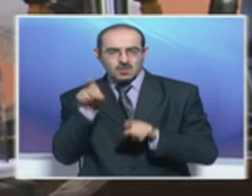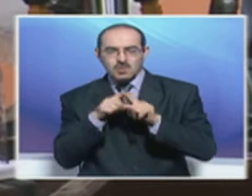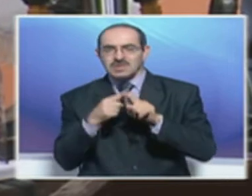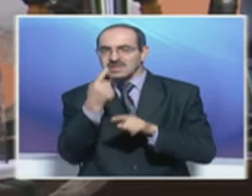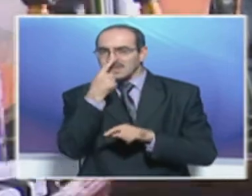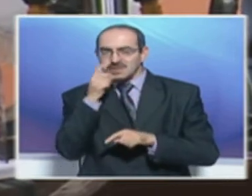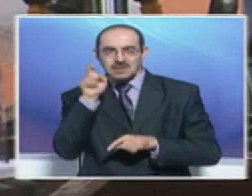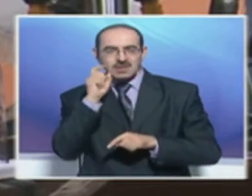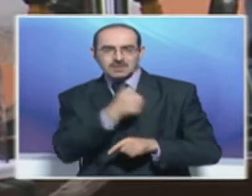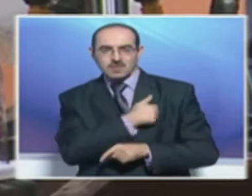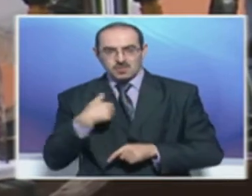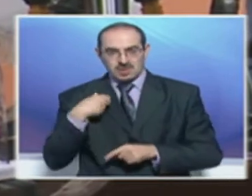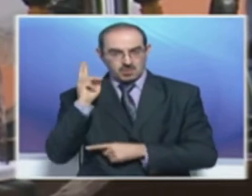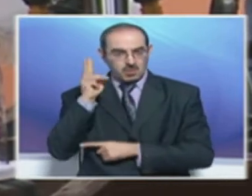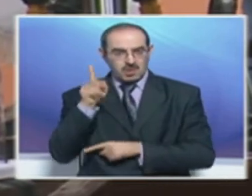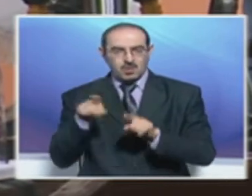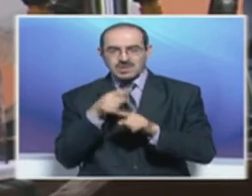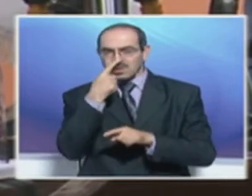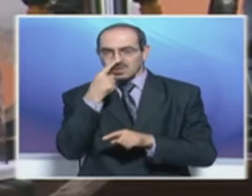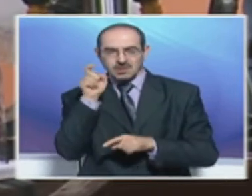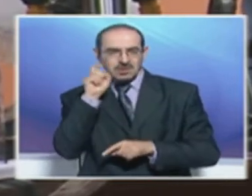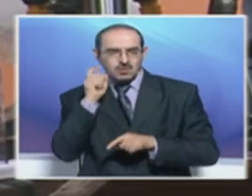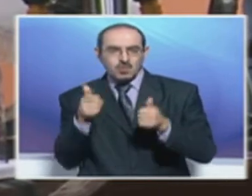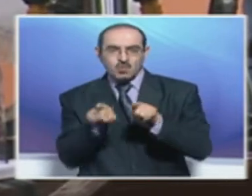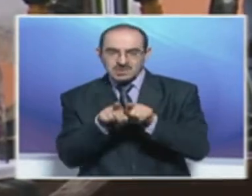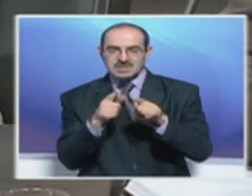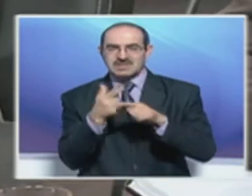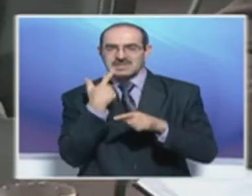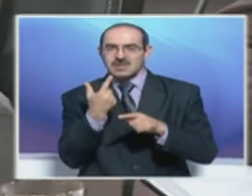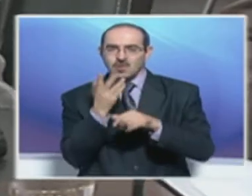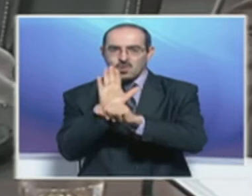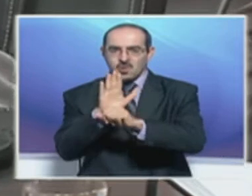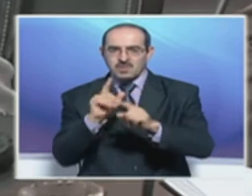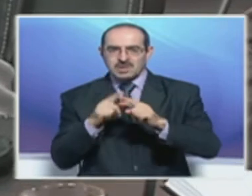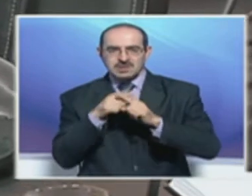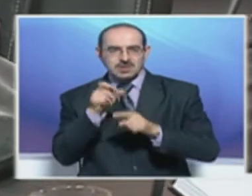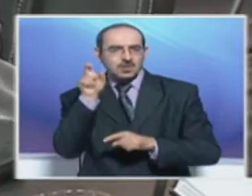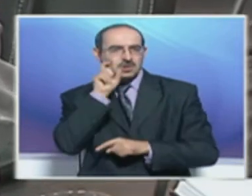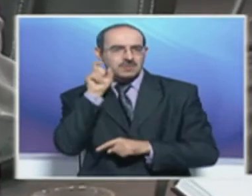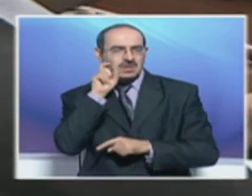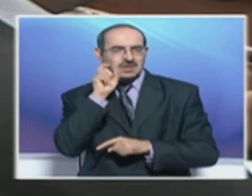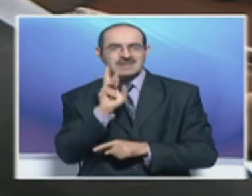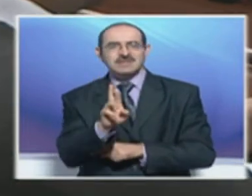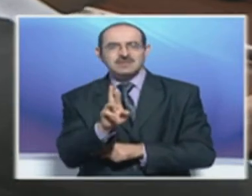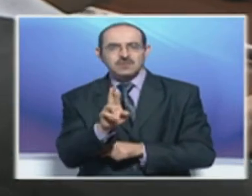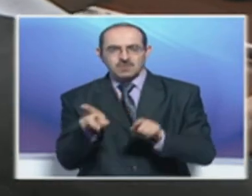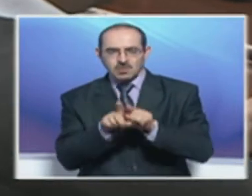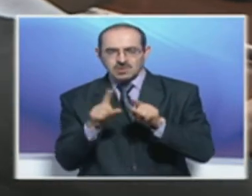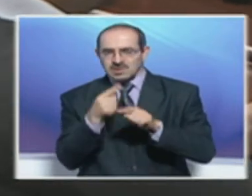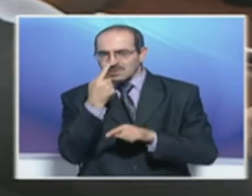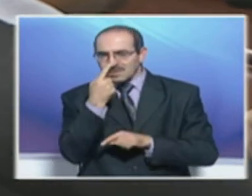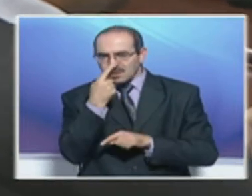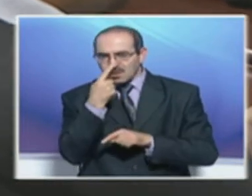ومختصين في الصحة العمومية والعلوم الطبية، إضافة إلى ممثلين عن الأطباء المقيمين في